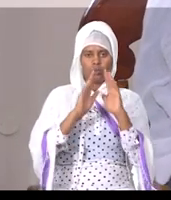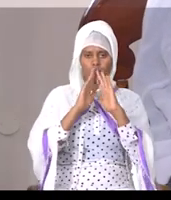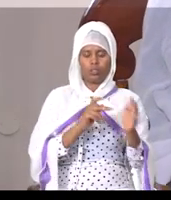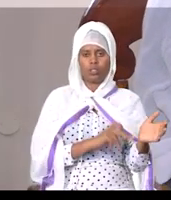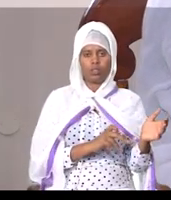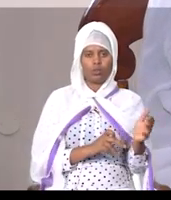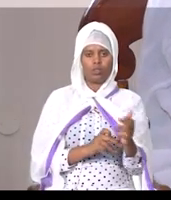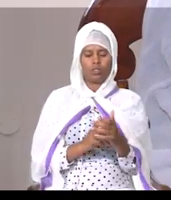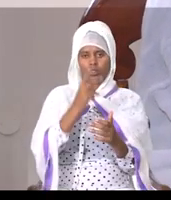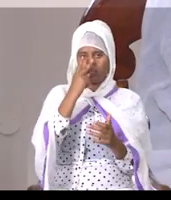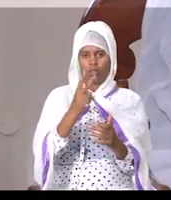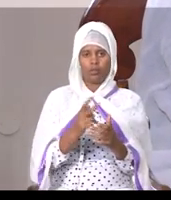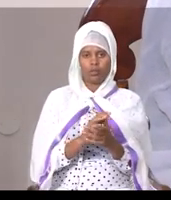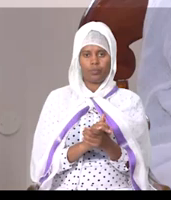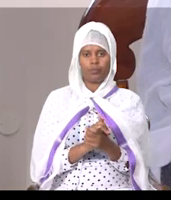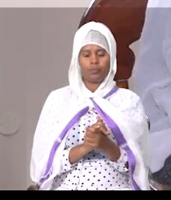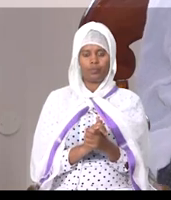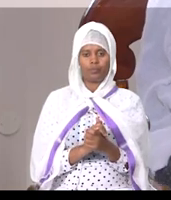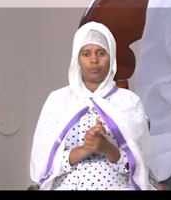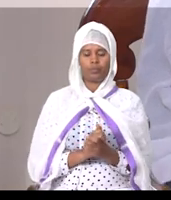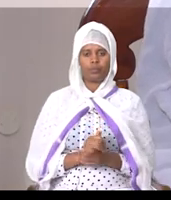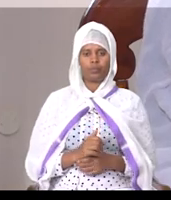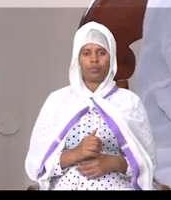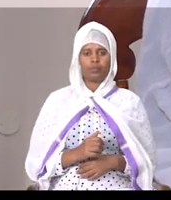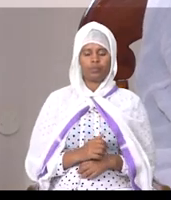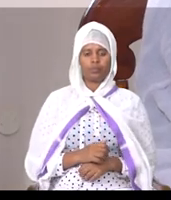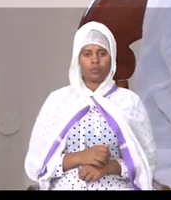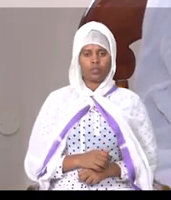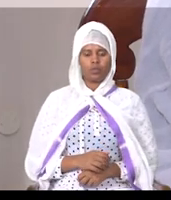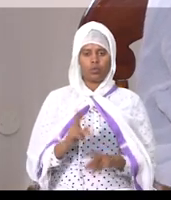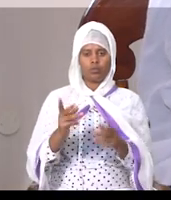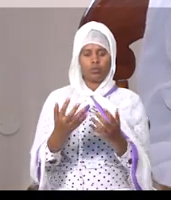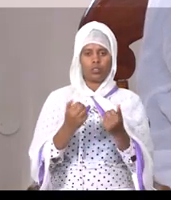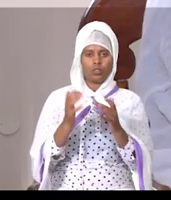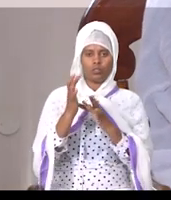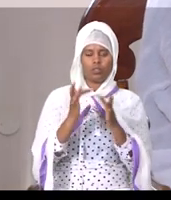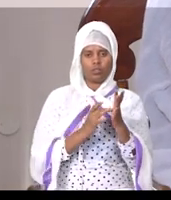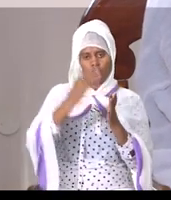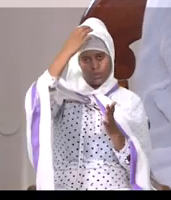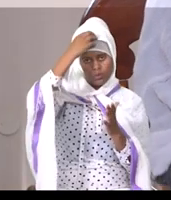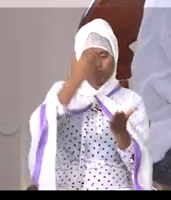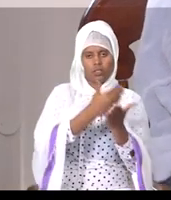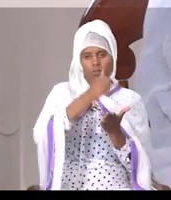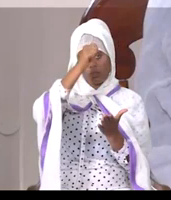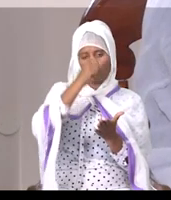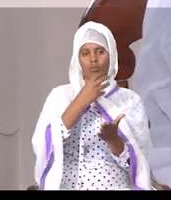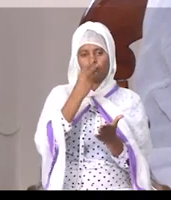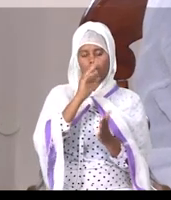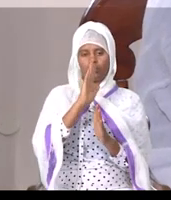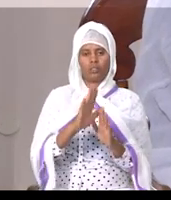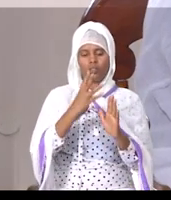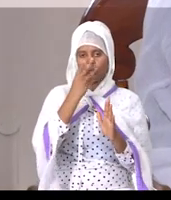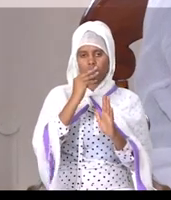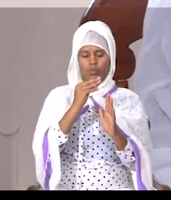مزمور مبرشم من زقطر حموش تسناغر قالالو هيك احي تسكون ملائكتي كزبالو قال بموسى دون يسوع كريستوس كباب كان منفس